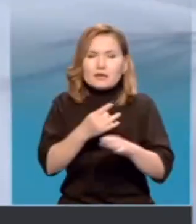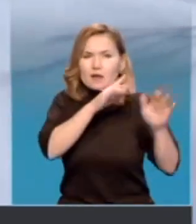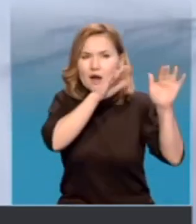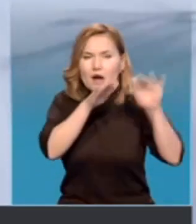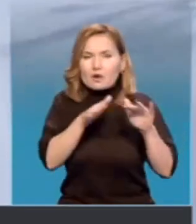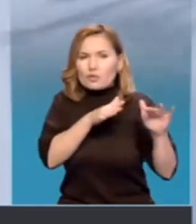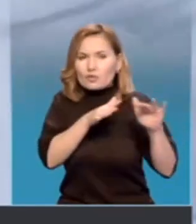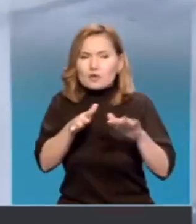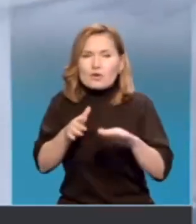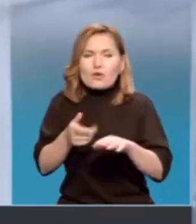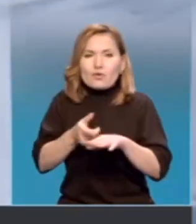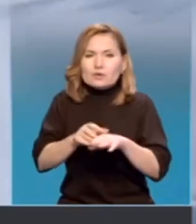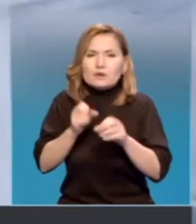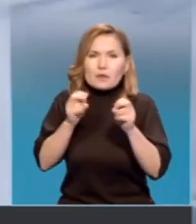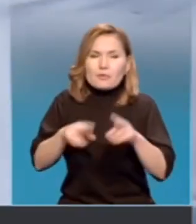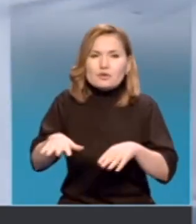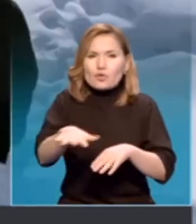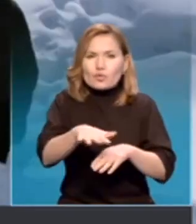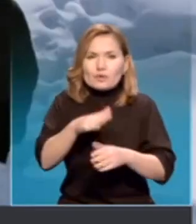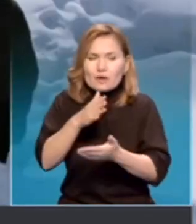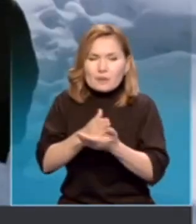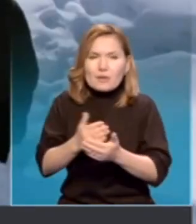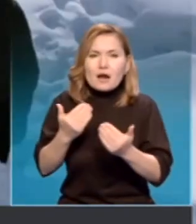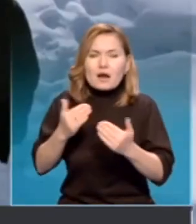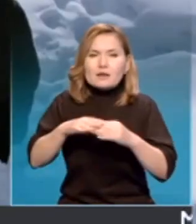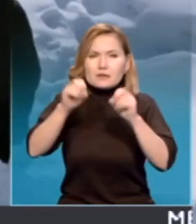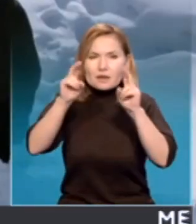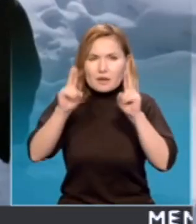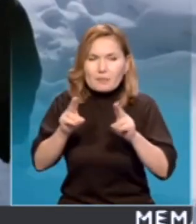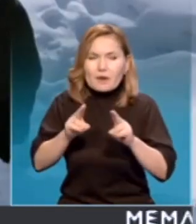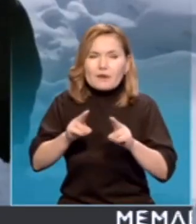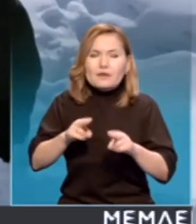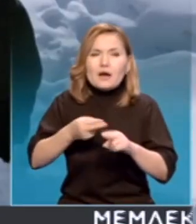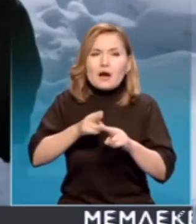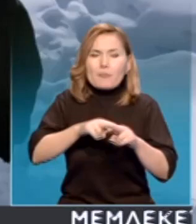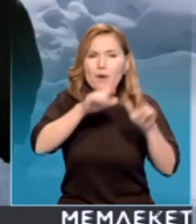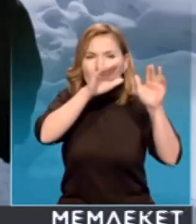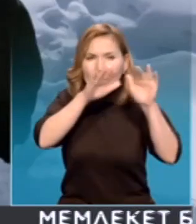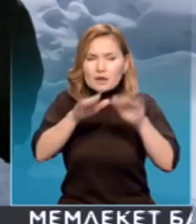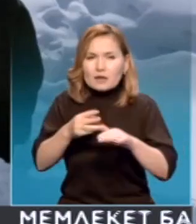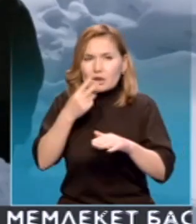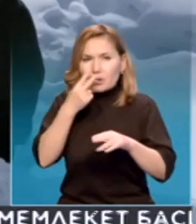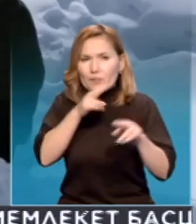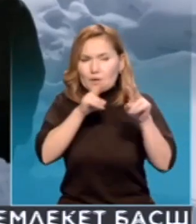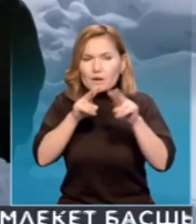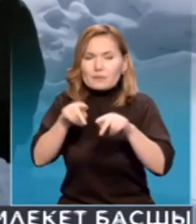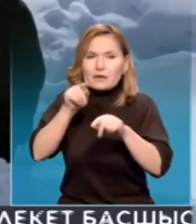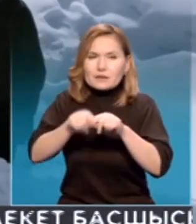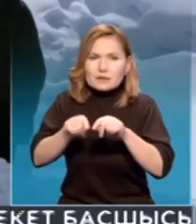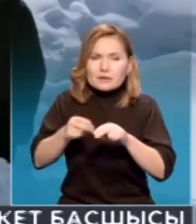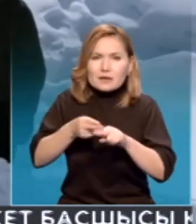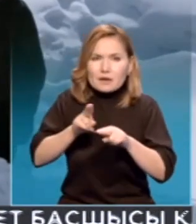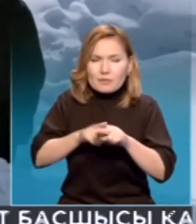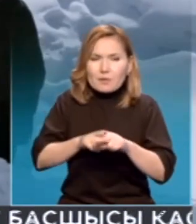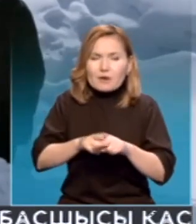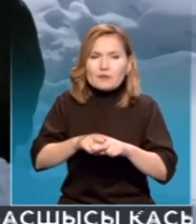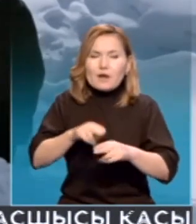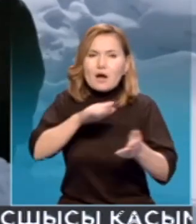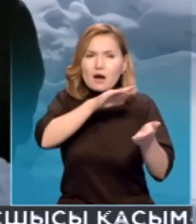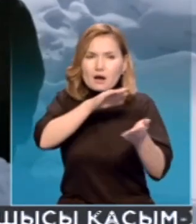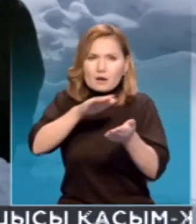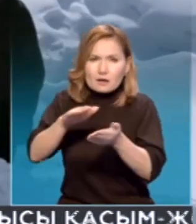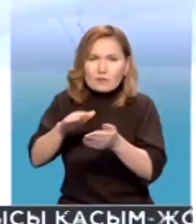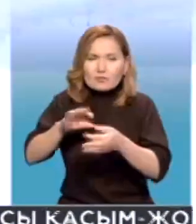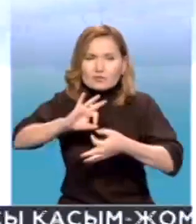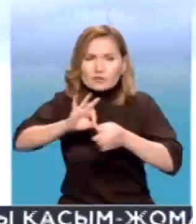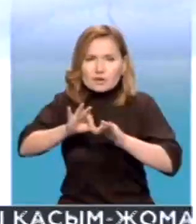қаупі бар, участок бар екен. Қазір мамандар сол жерін бәрін аралап, тексеріп, жағдайды бақылауға